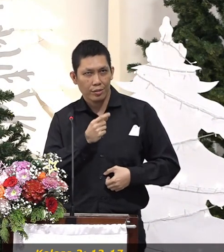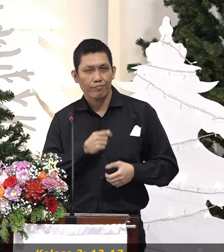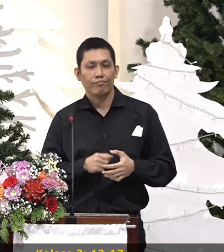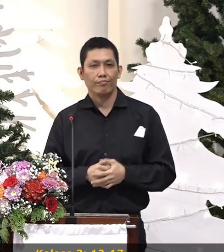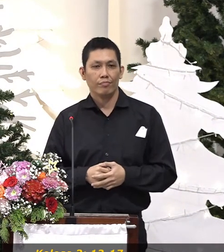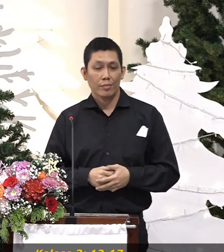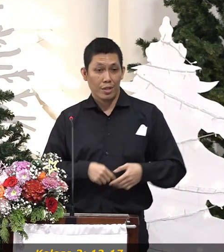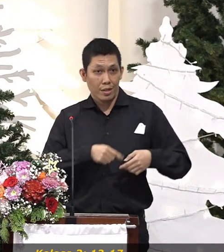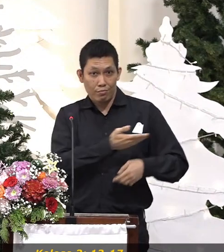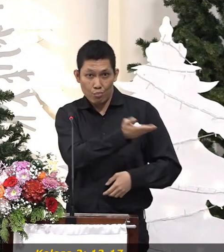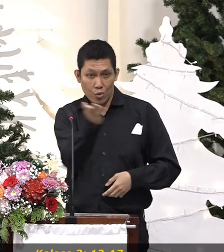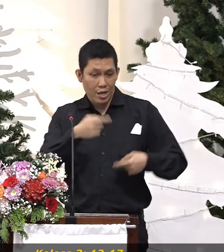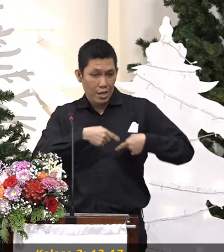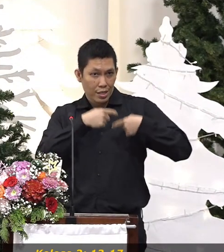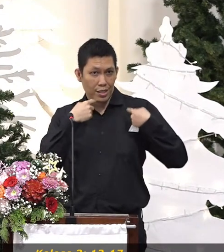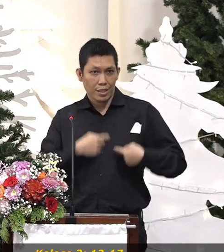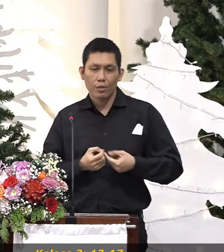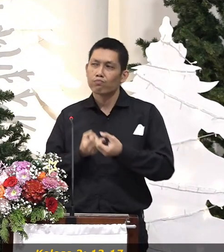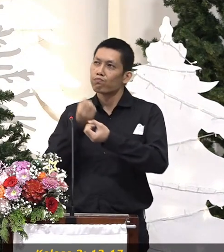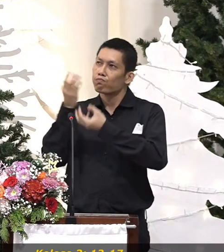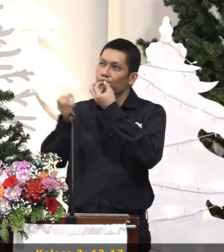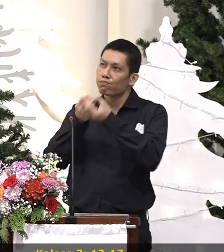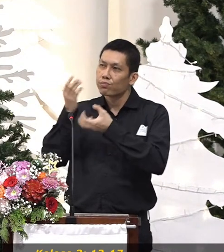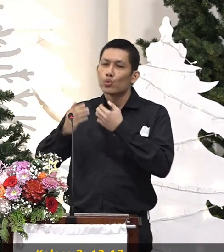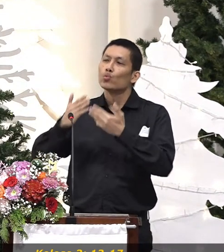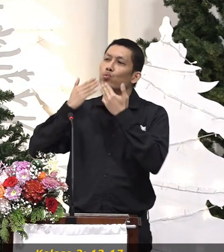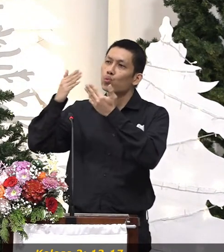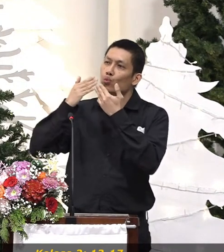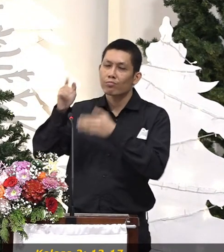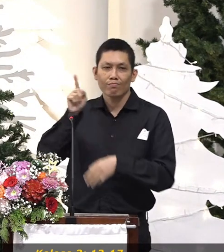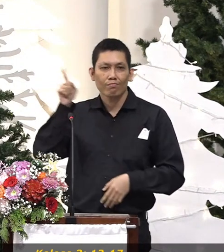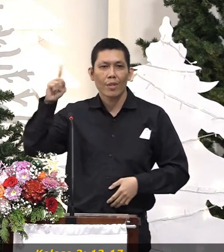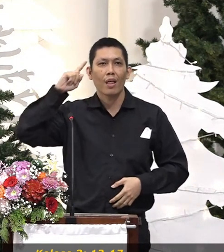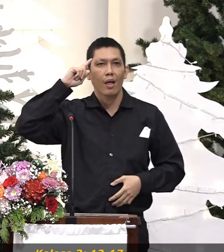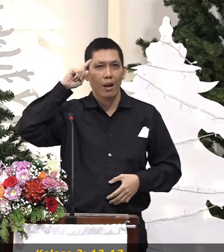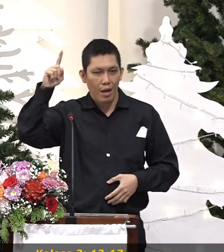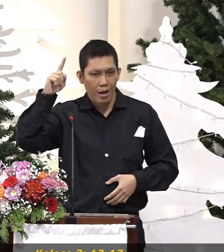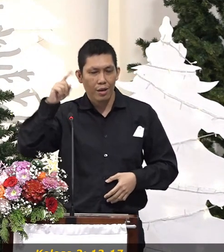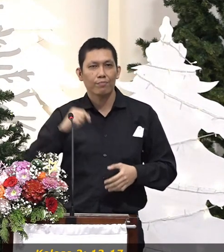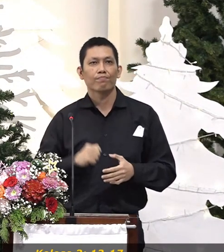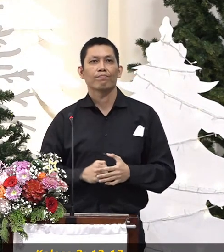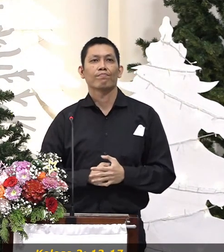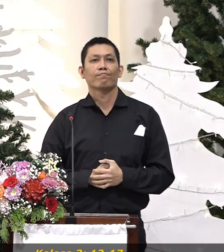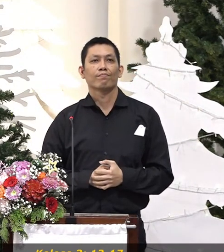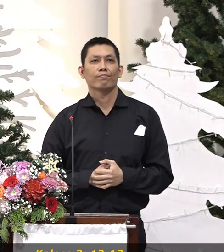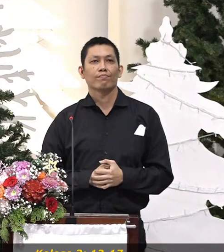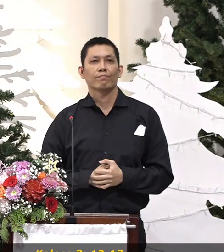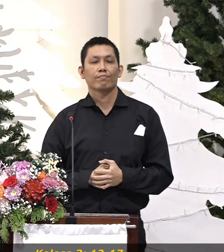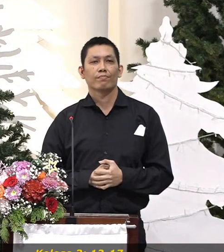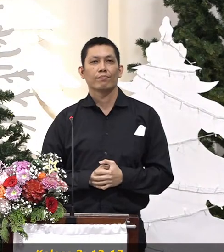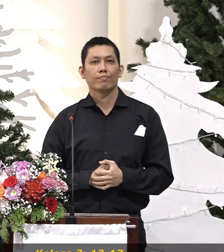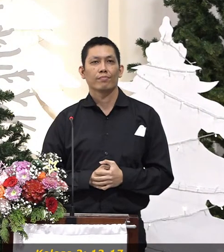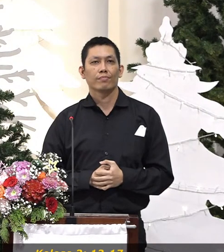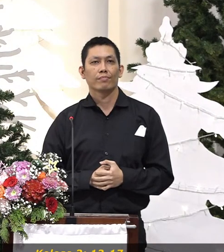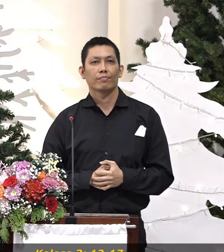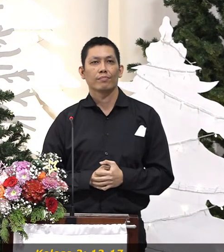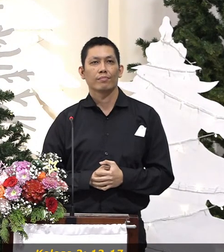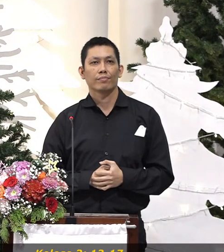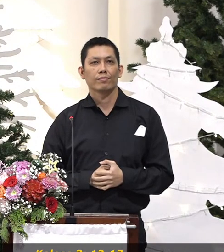dan puji-pujian dan nyanyian rohani, kamu mengucap syukur kepada Allah di dalam